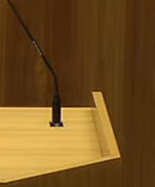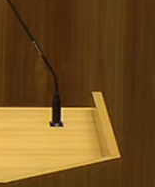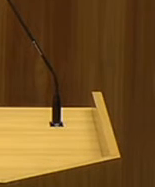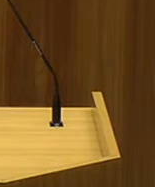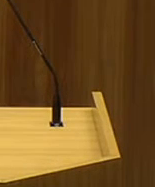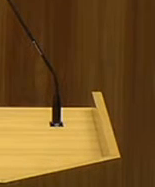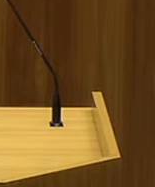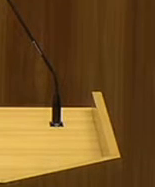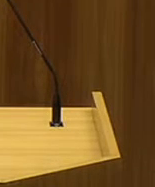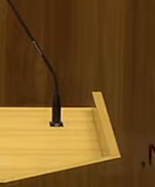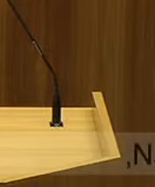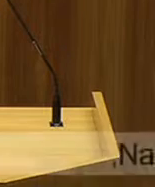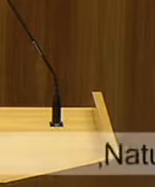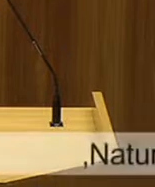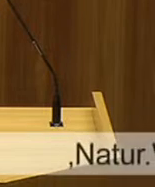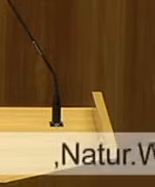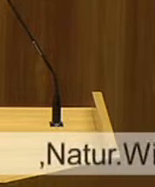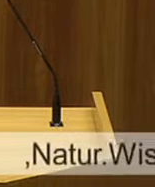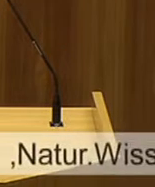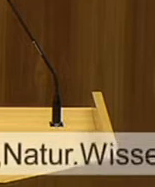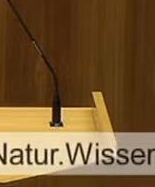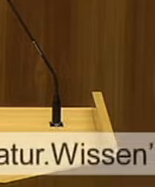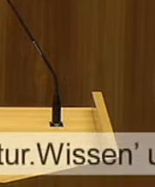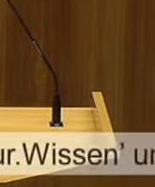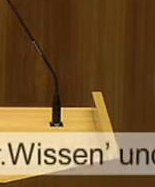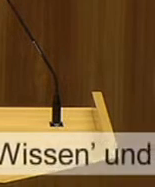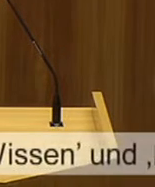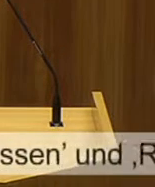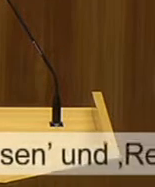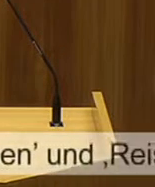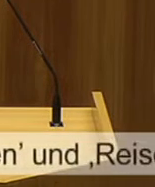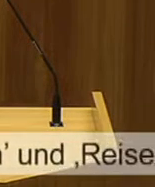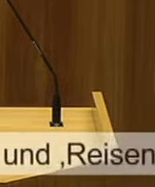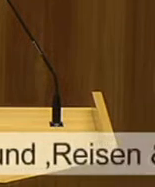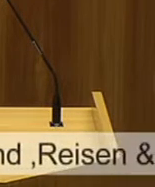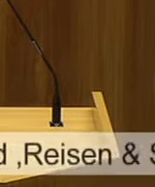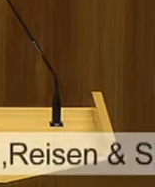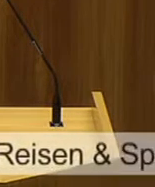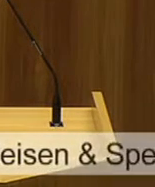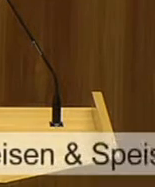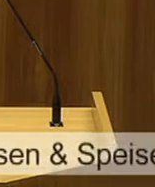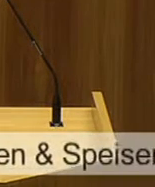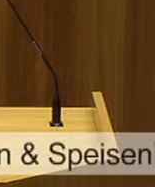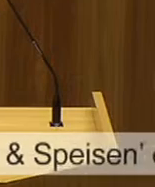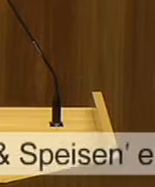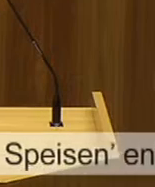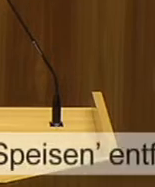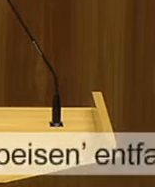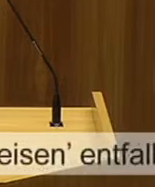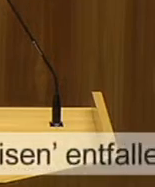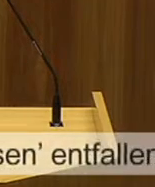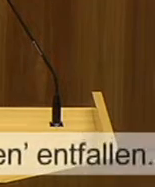Menschenrechte, Menschenwürde ist auch der Schutz für die Polizistinnen und Polizisten. Die Polizei